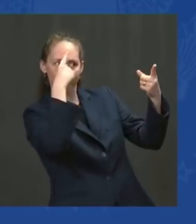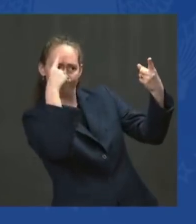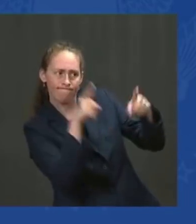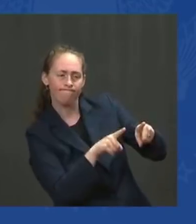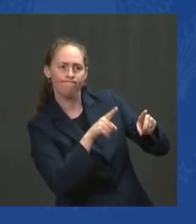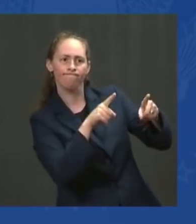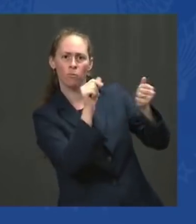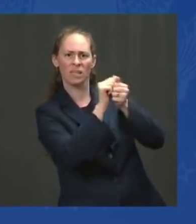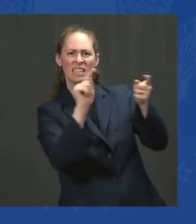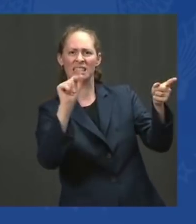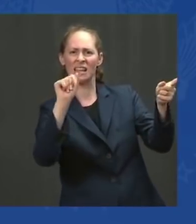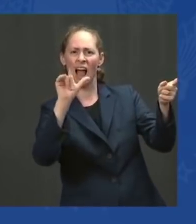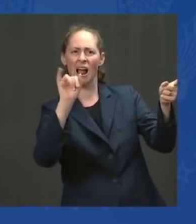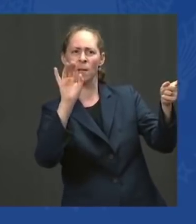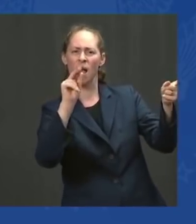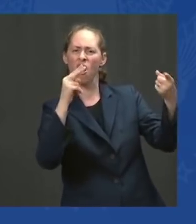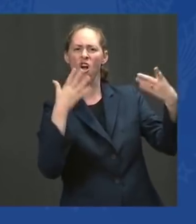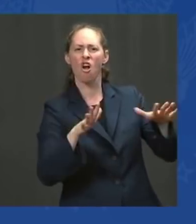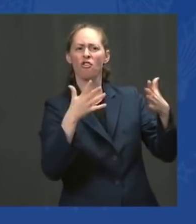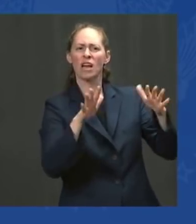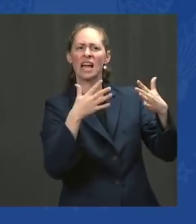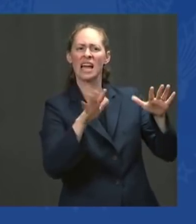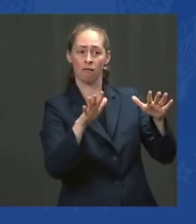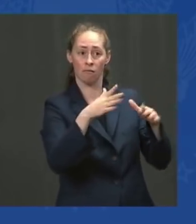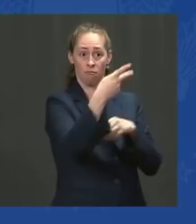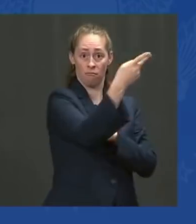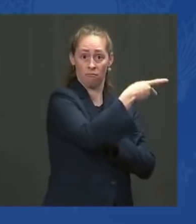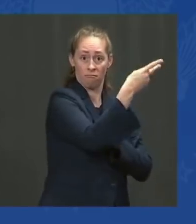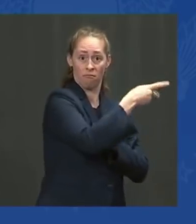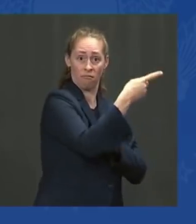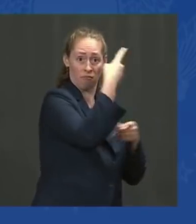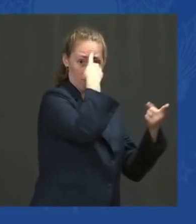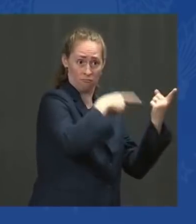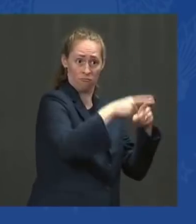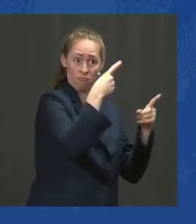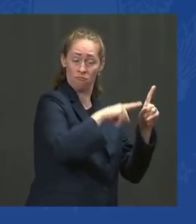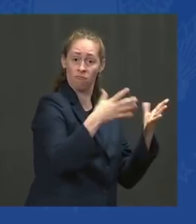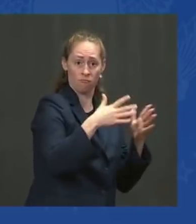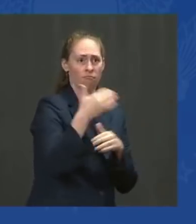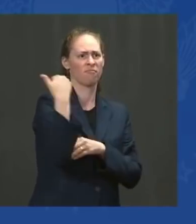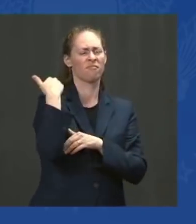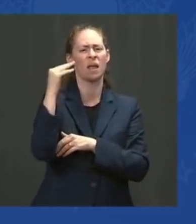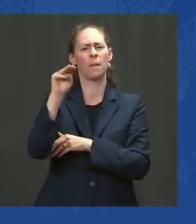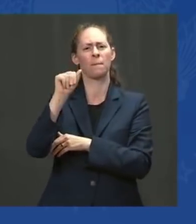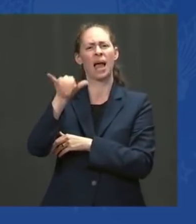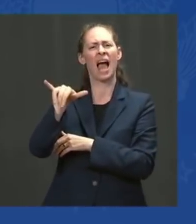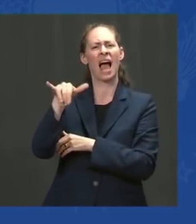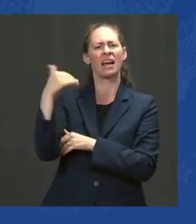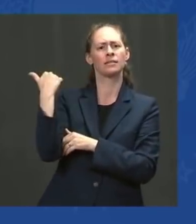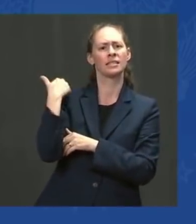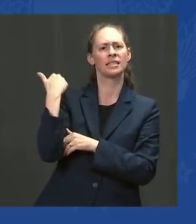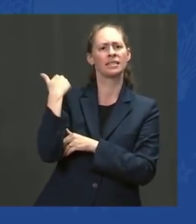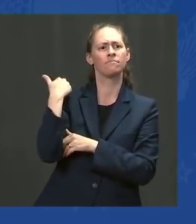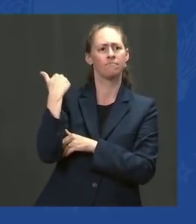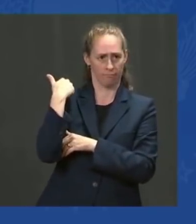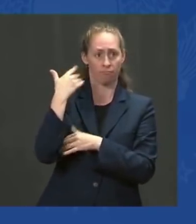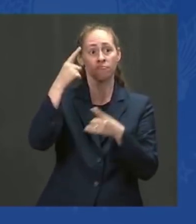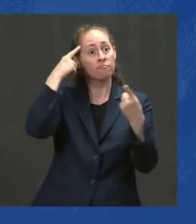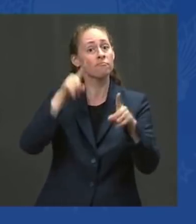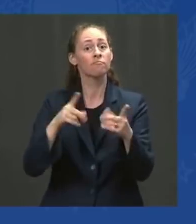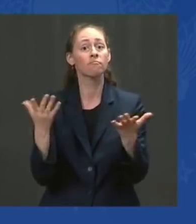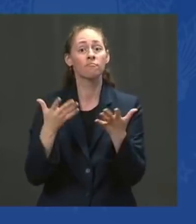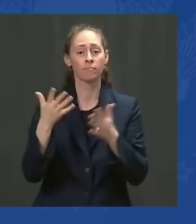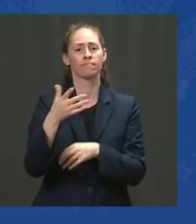话的意思，就是把当今阿富汗政权的这个变化啊情况突转直